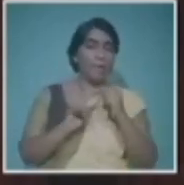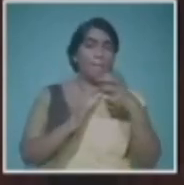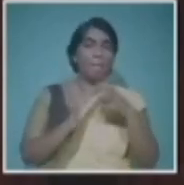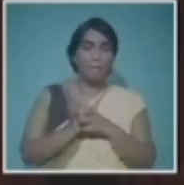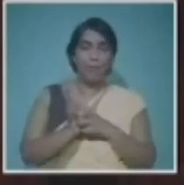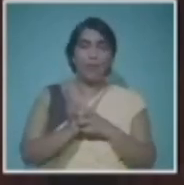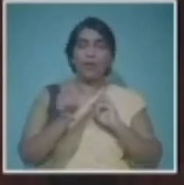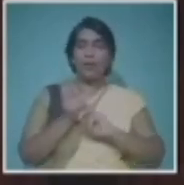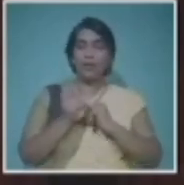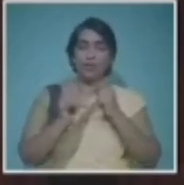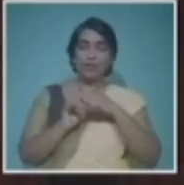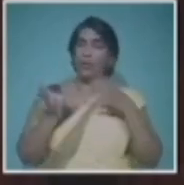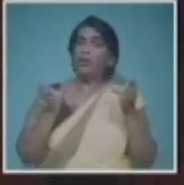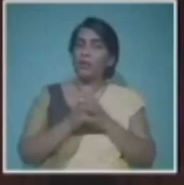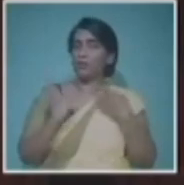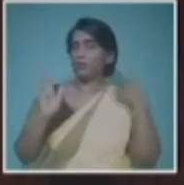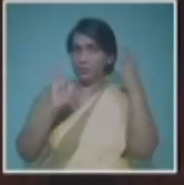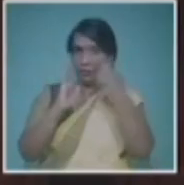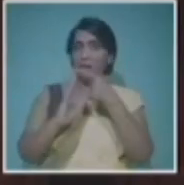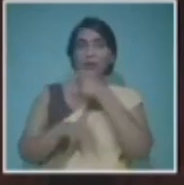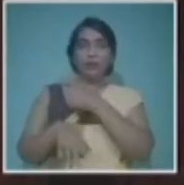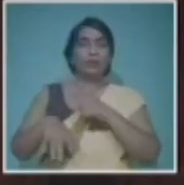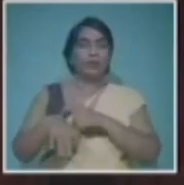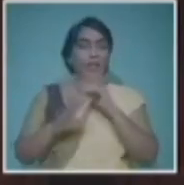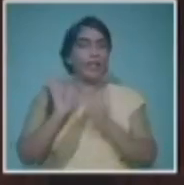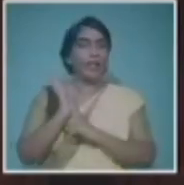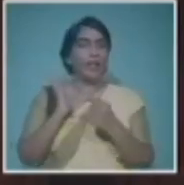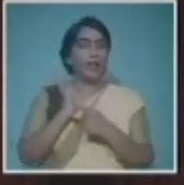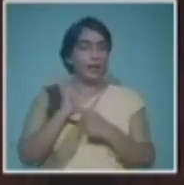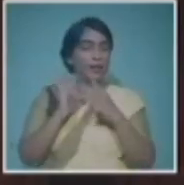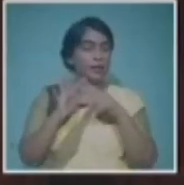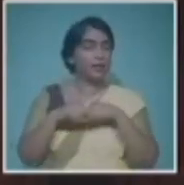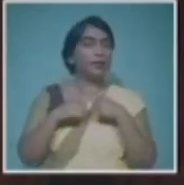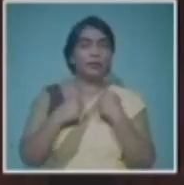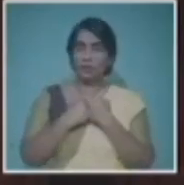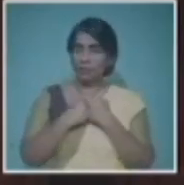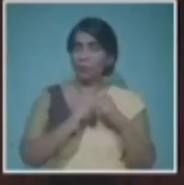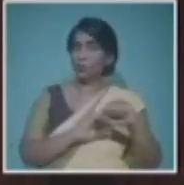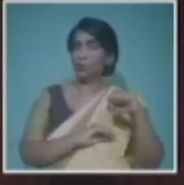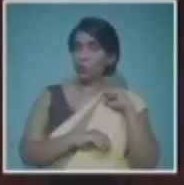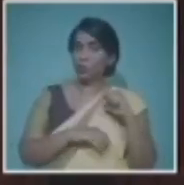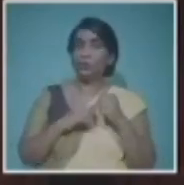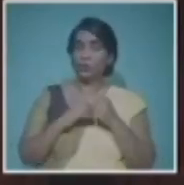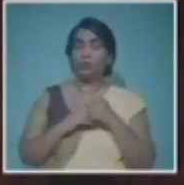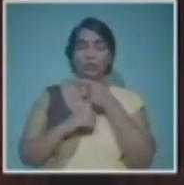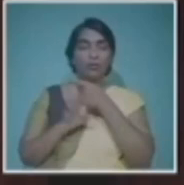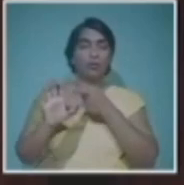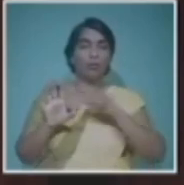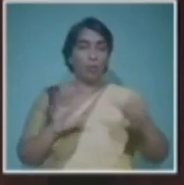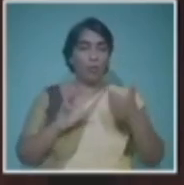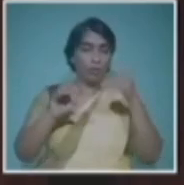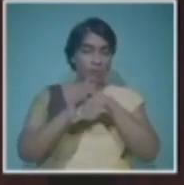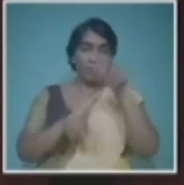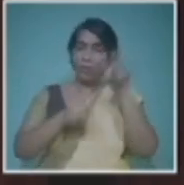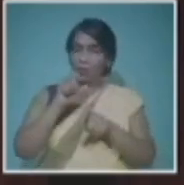සානු ජලල් සිල්ලමැතිතුමා ඇතුළු අපි කණ්ඩායම ගියා ඒ වෙලාවේ එල්ටීඩී සංවිධානයේ තාමත් ශක්තිමත් කාඩරවරුන් මේ පුනරුත්ථාපන කන්දර වල හිටපු